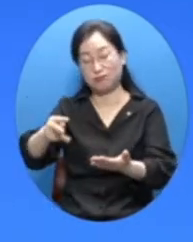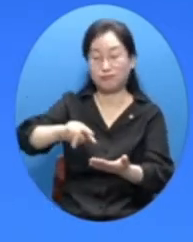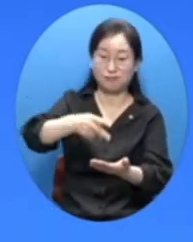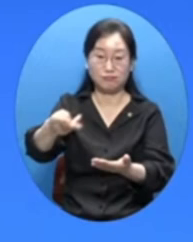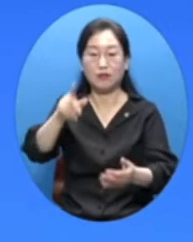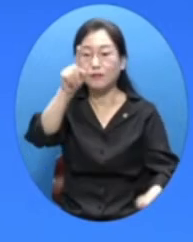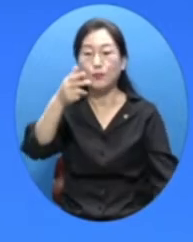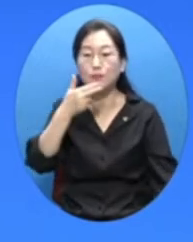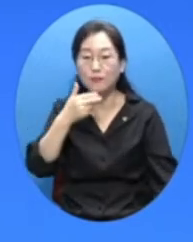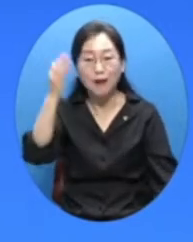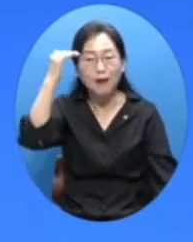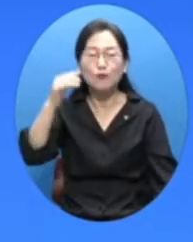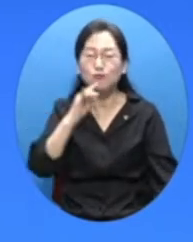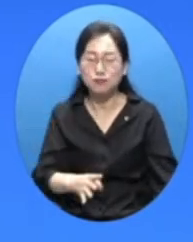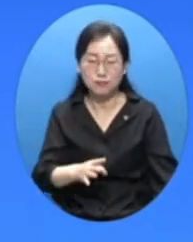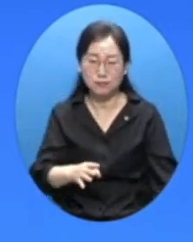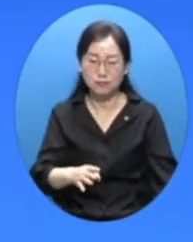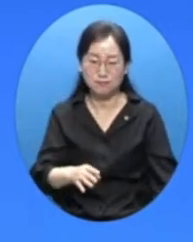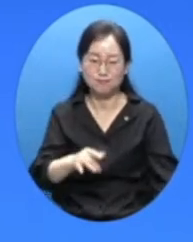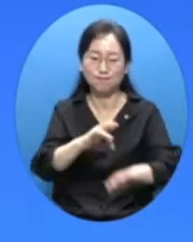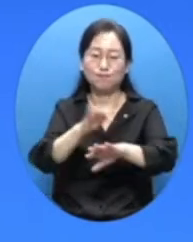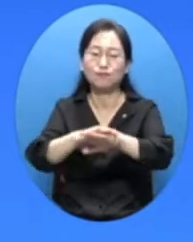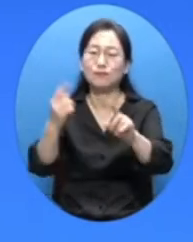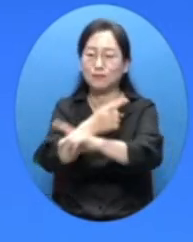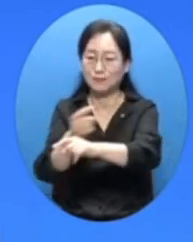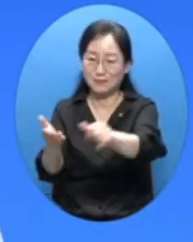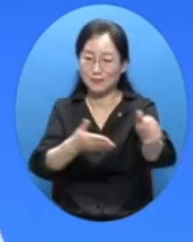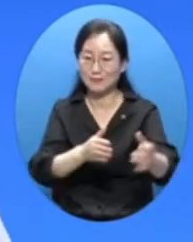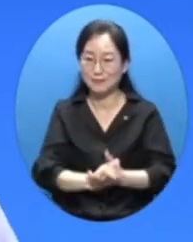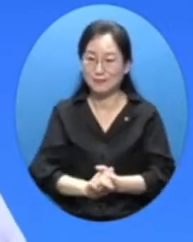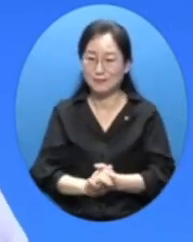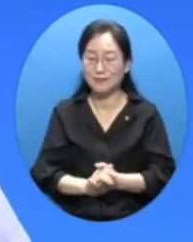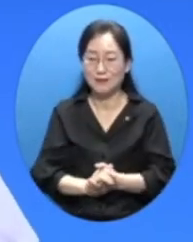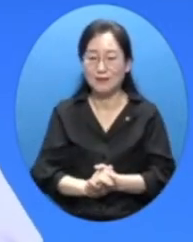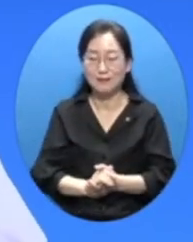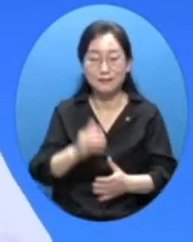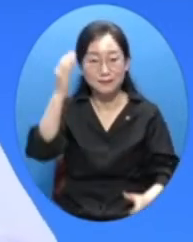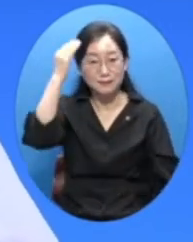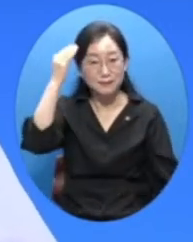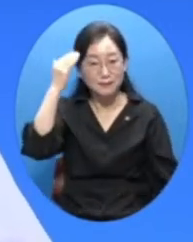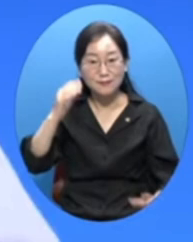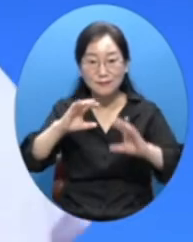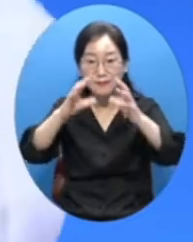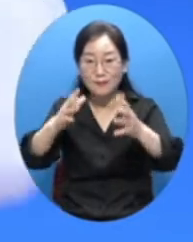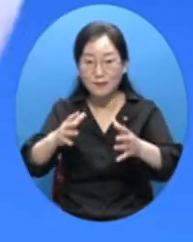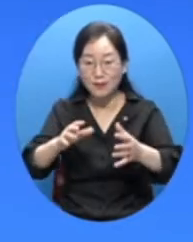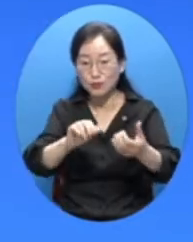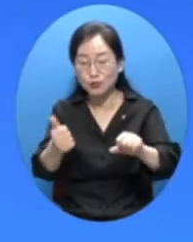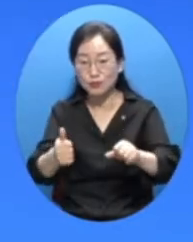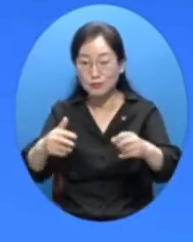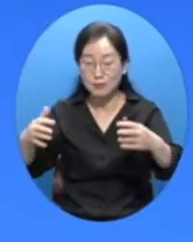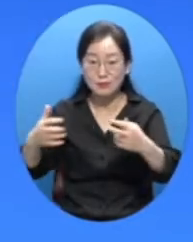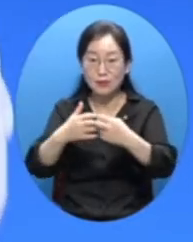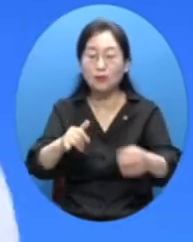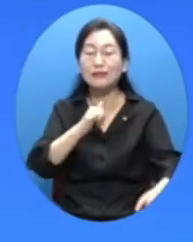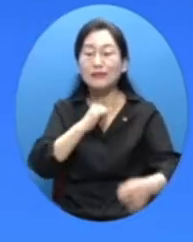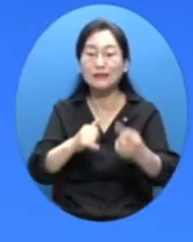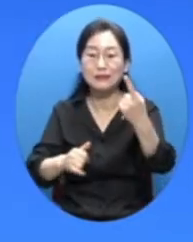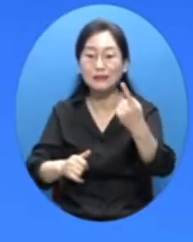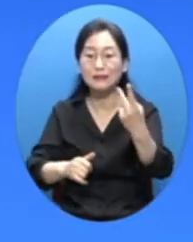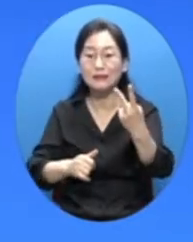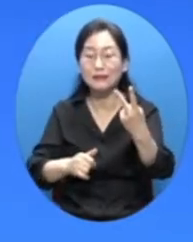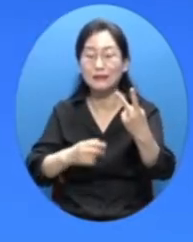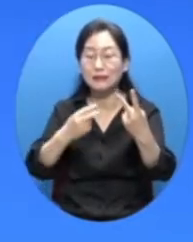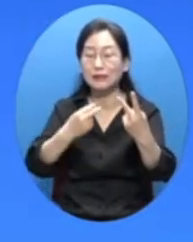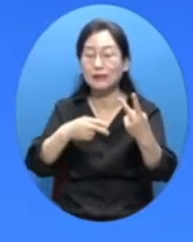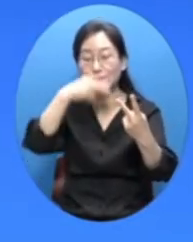우리 대한민국이 그 고쳐야 됩니다. 우리나라 죽는 사고 1위가 자살이고 2위가